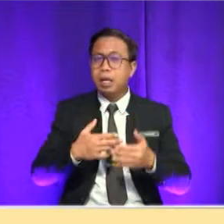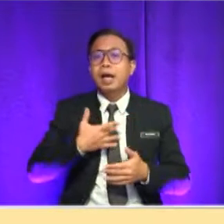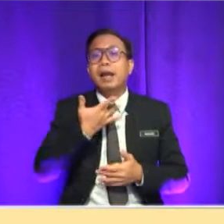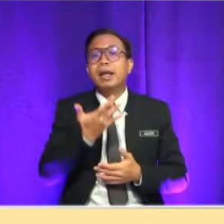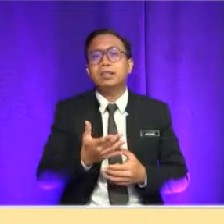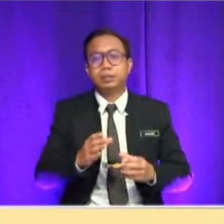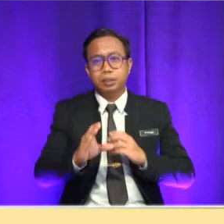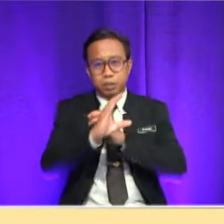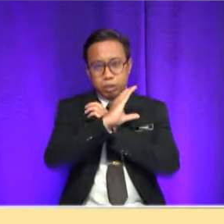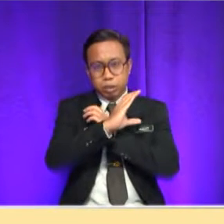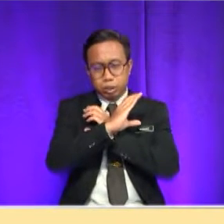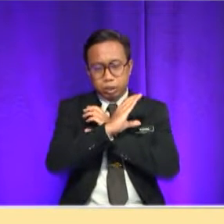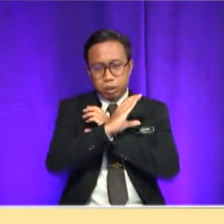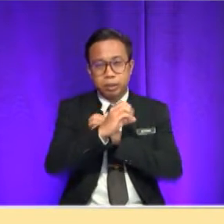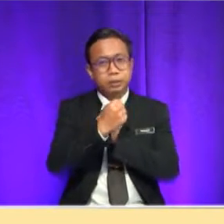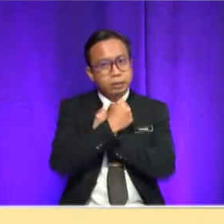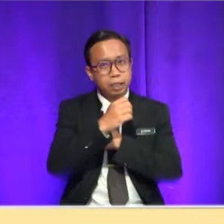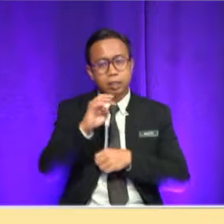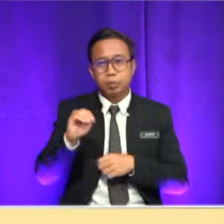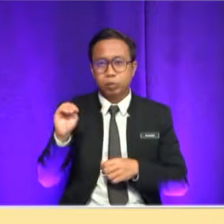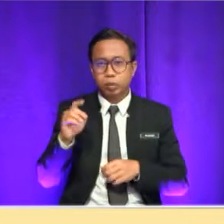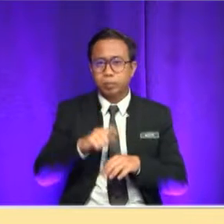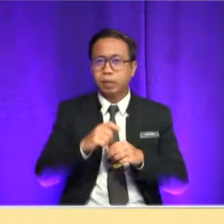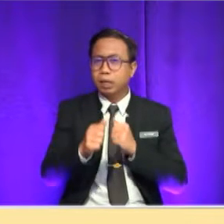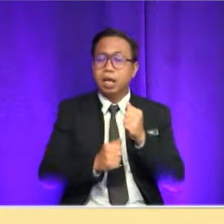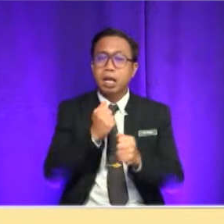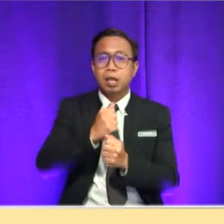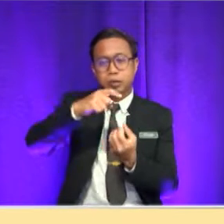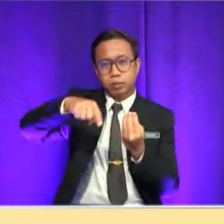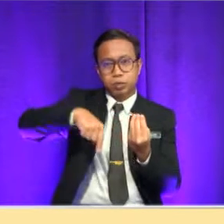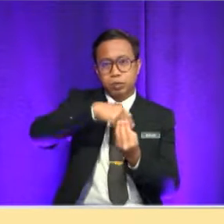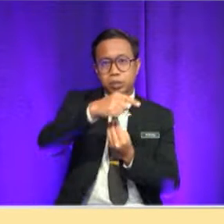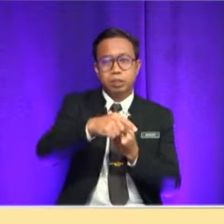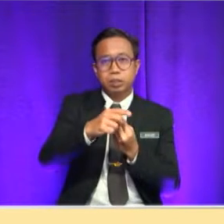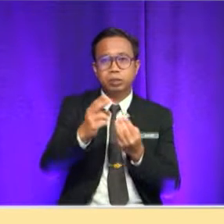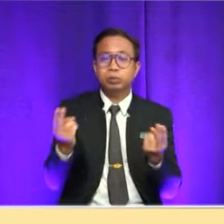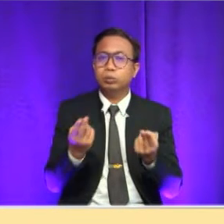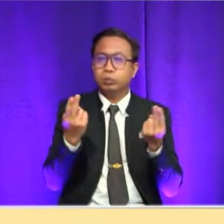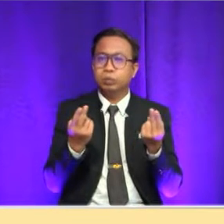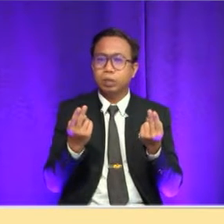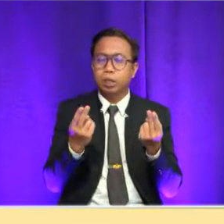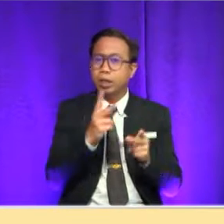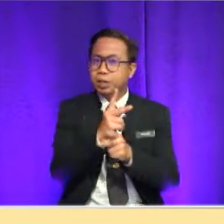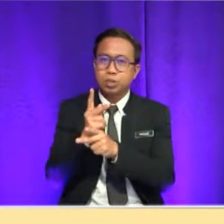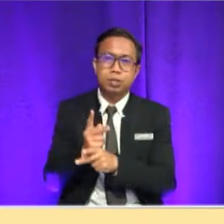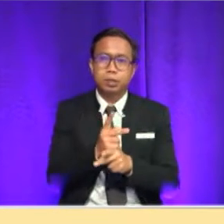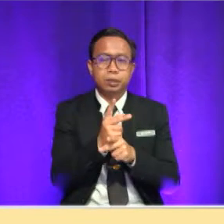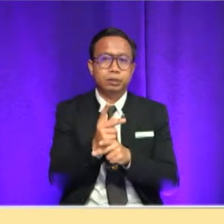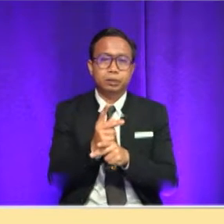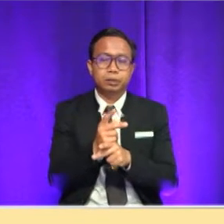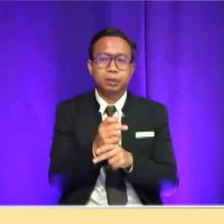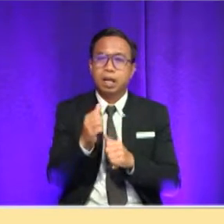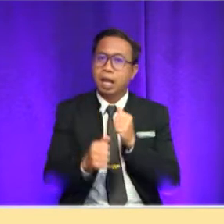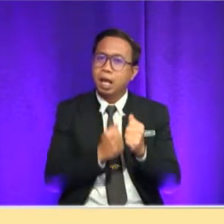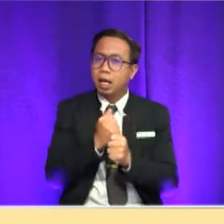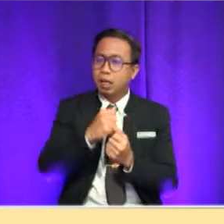murid terhadap alam sekitar, sekaligus membuatkan mereka berusaha sedaya upaya memelihara dan memulihari kesejahteraan alam